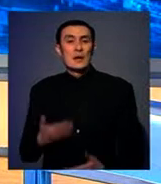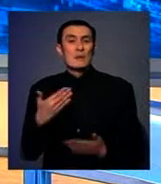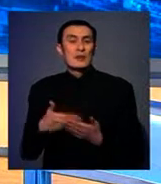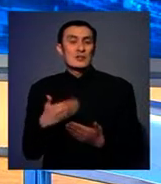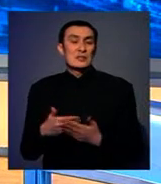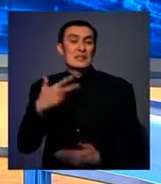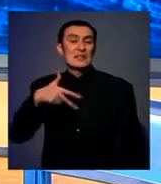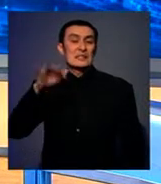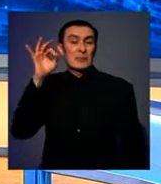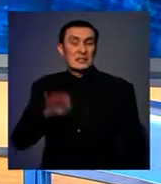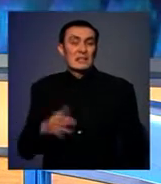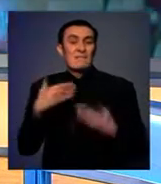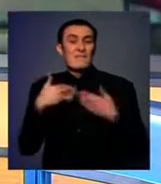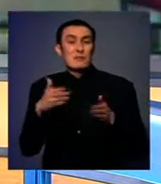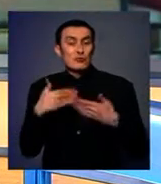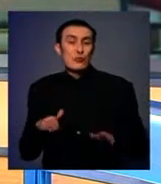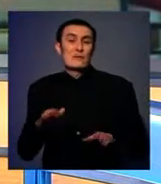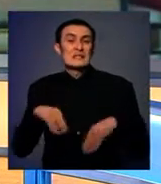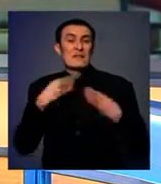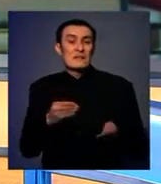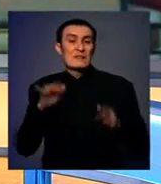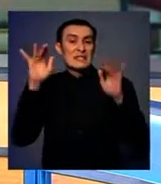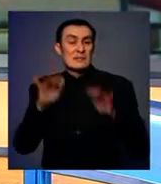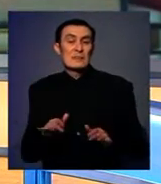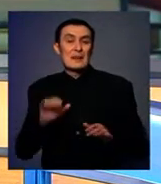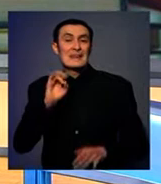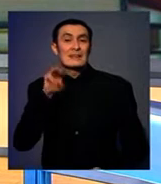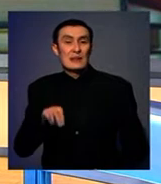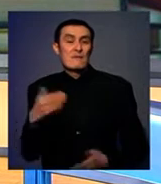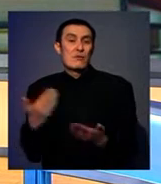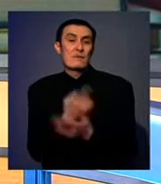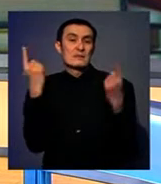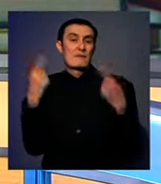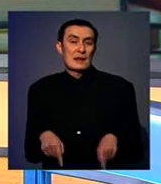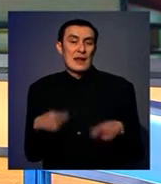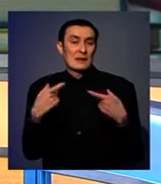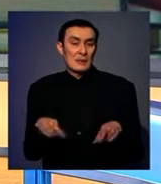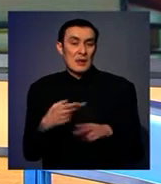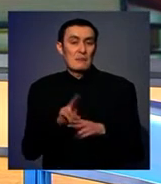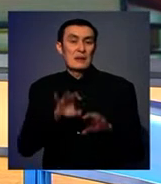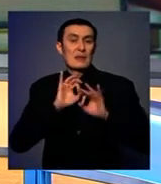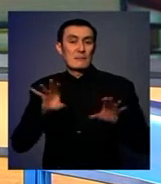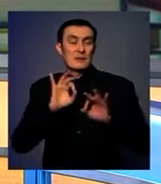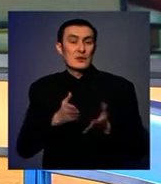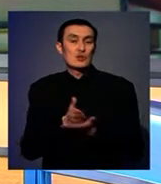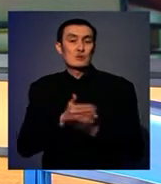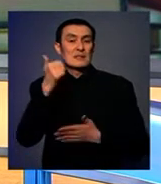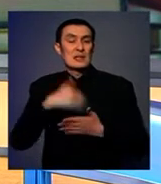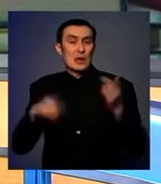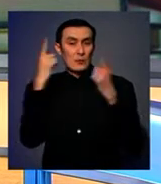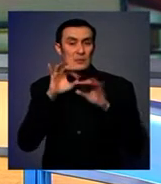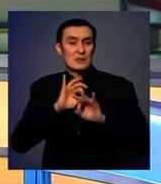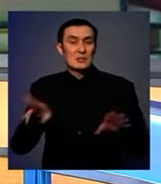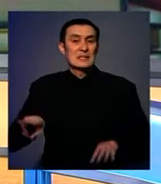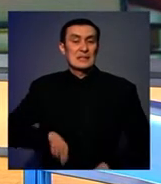Почти треть выпускников, сдававших зимние ЕНТ, вновь завалили экзамен. Об этом на брифинге в службе центральных коммуникаций сообщил